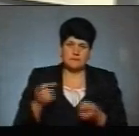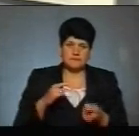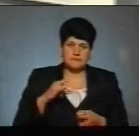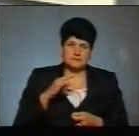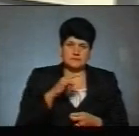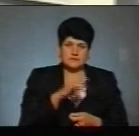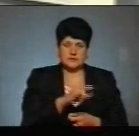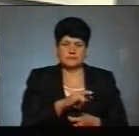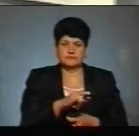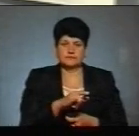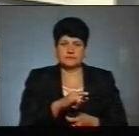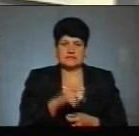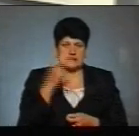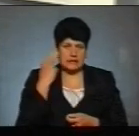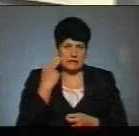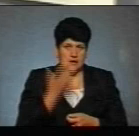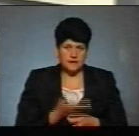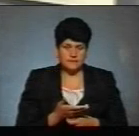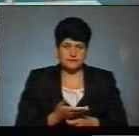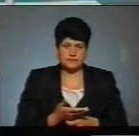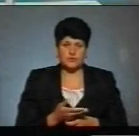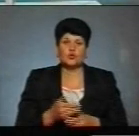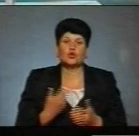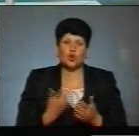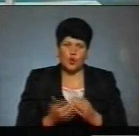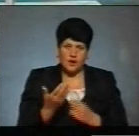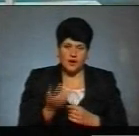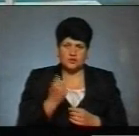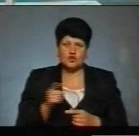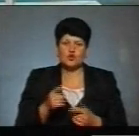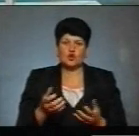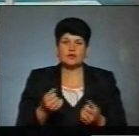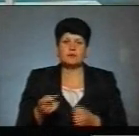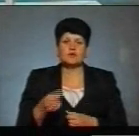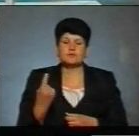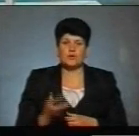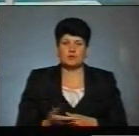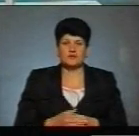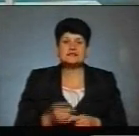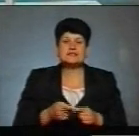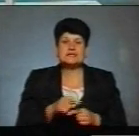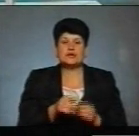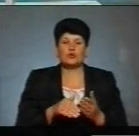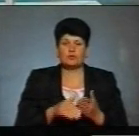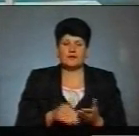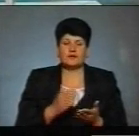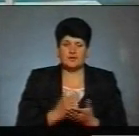мрія прилетіла з Китаю. Ну, власне, до речі, що отримає Тернопільщина з цієї допомоги?